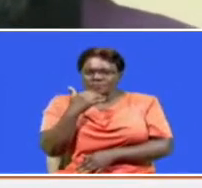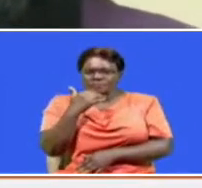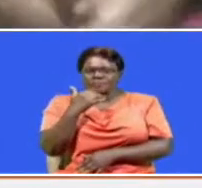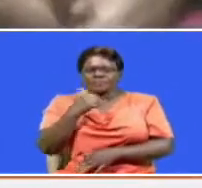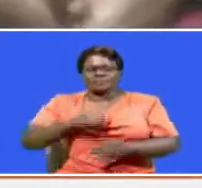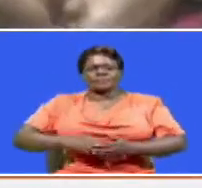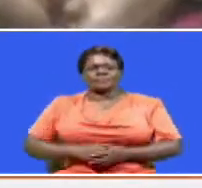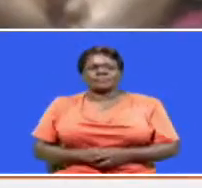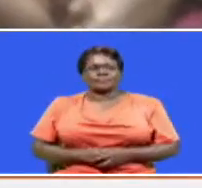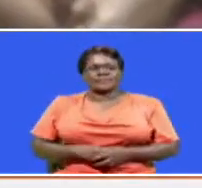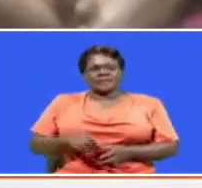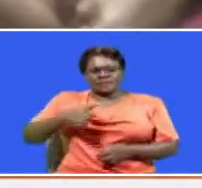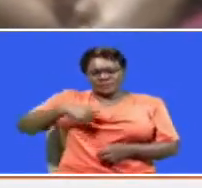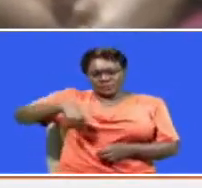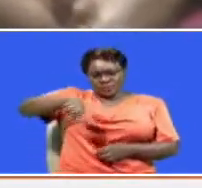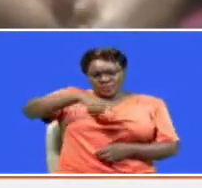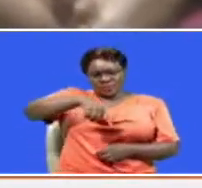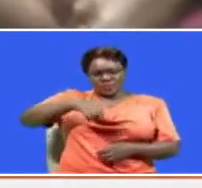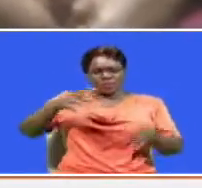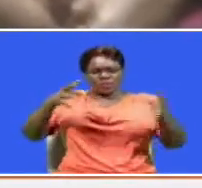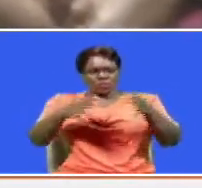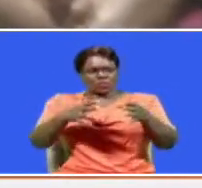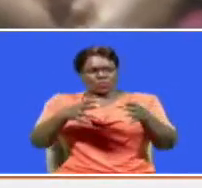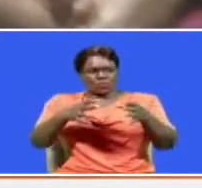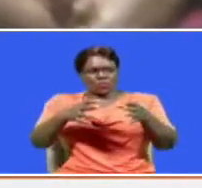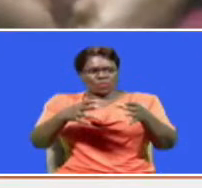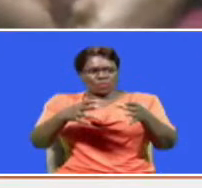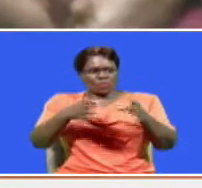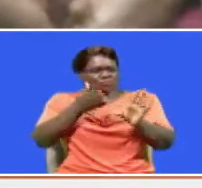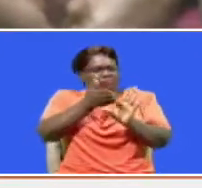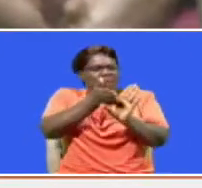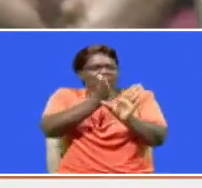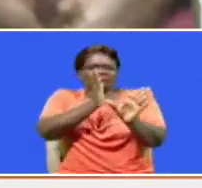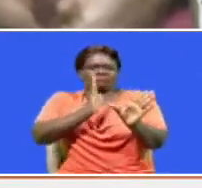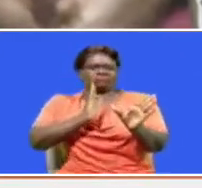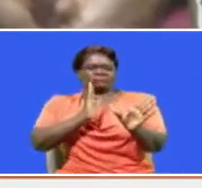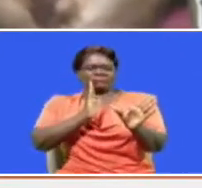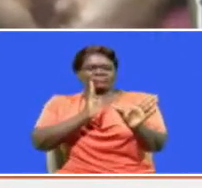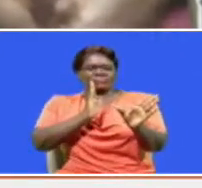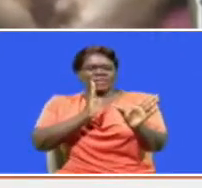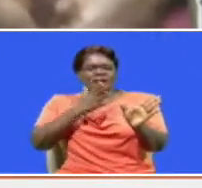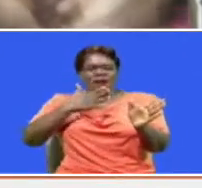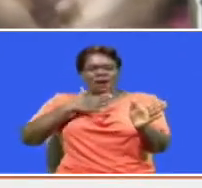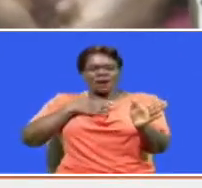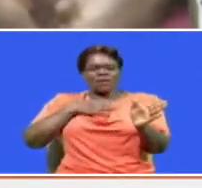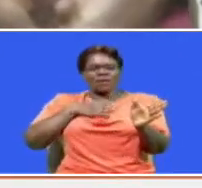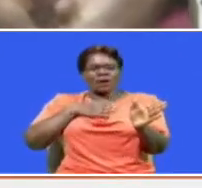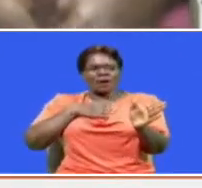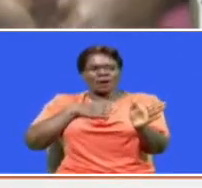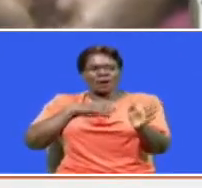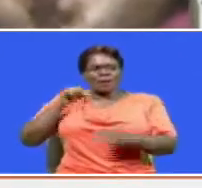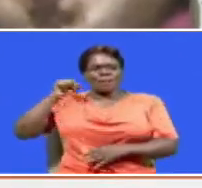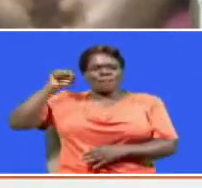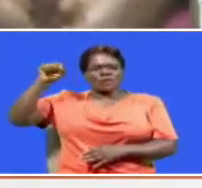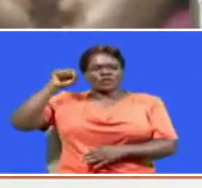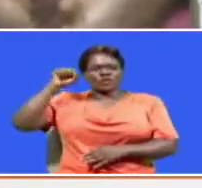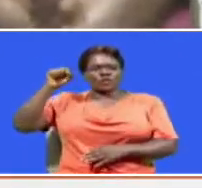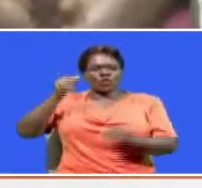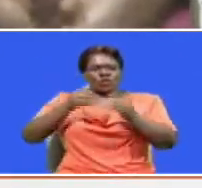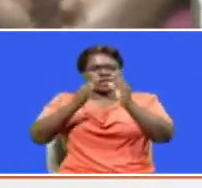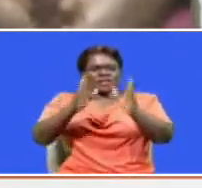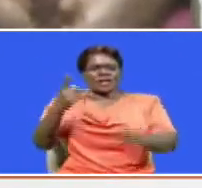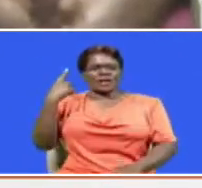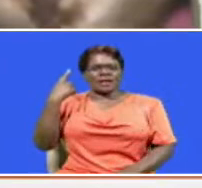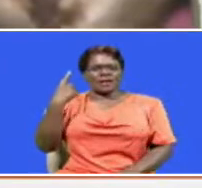machafuko zaidi. We have disassociated ourselves from our political leader,